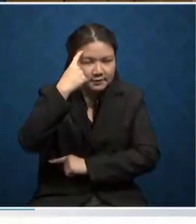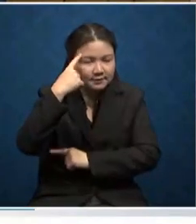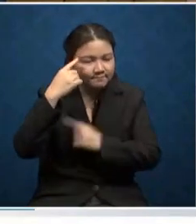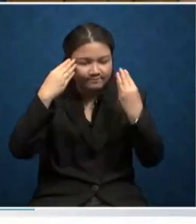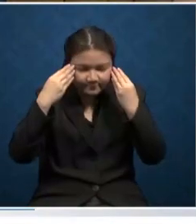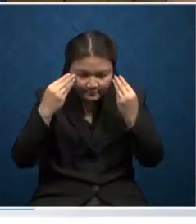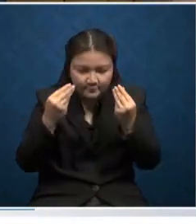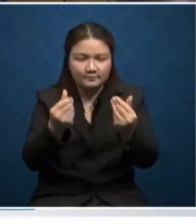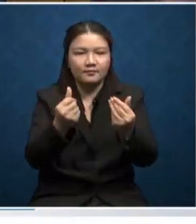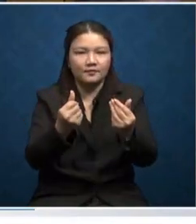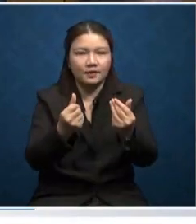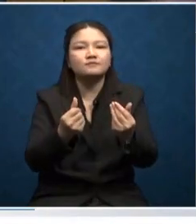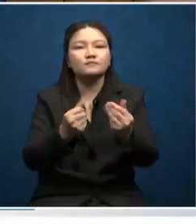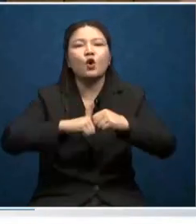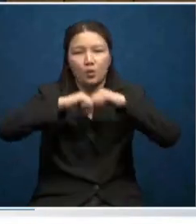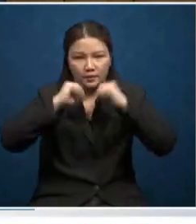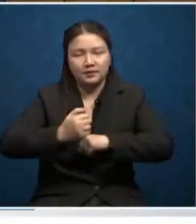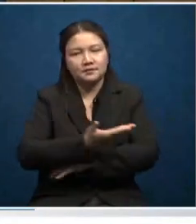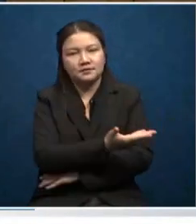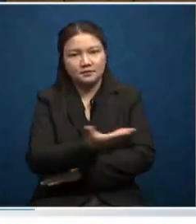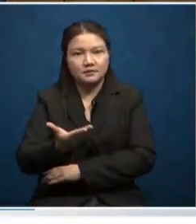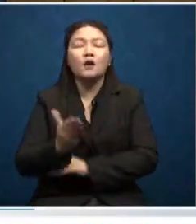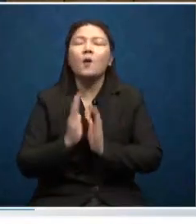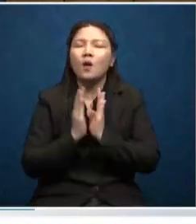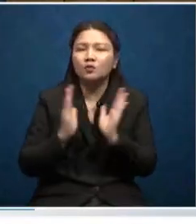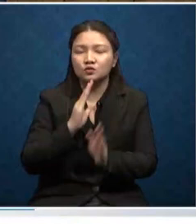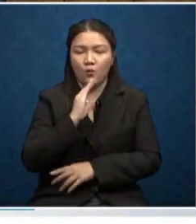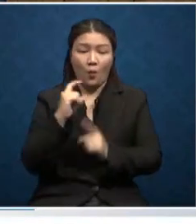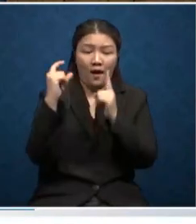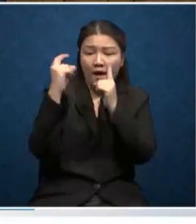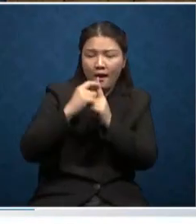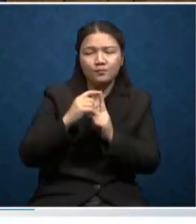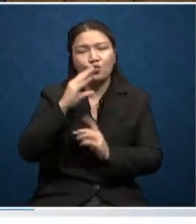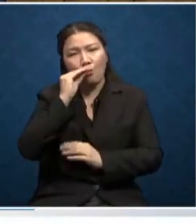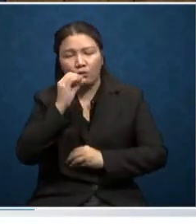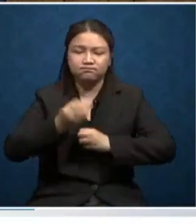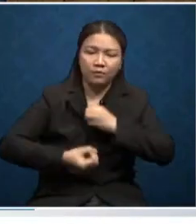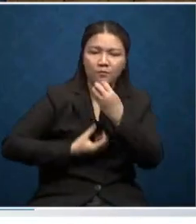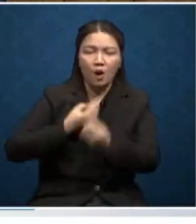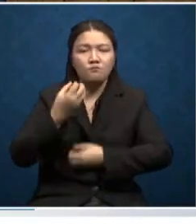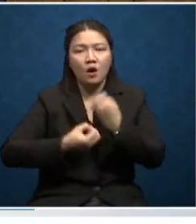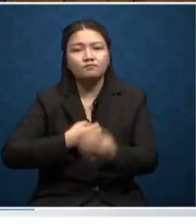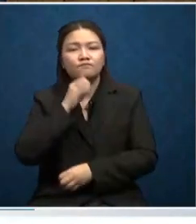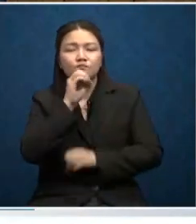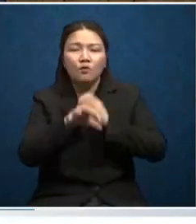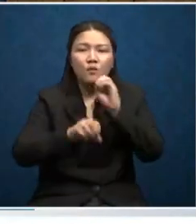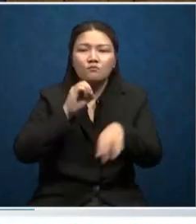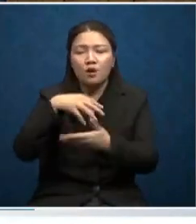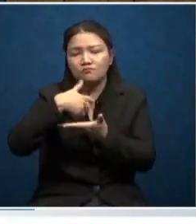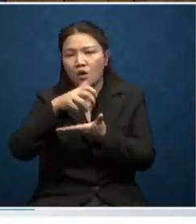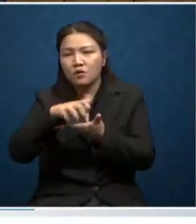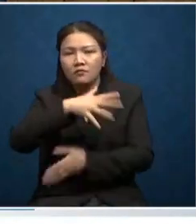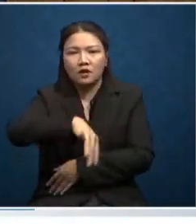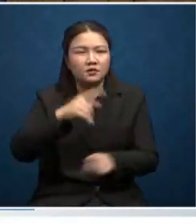คอบกราบขอบพระคุณทุกท่านและหากมีข้อความใดที่ที่จะทำให้เกิดความเข้าใจ